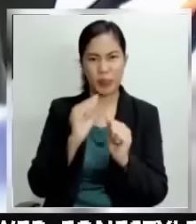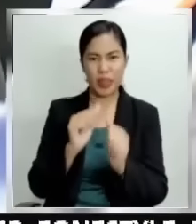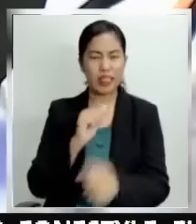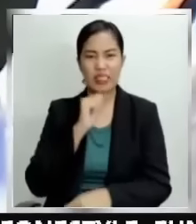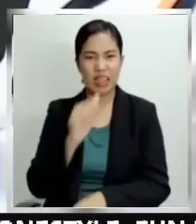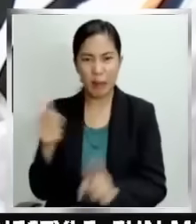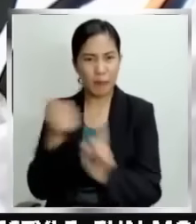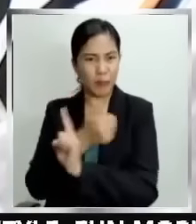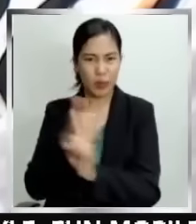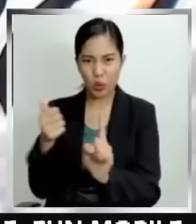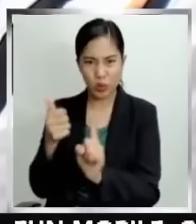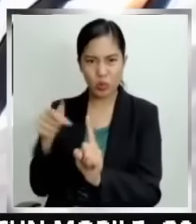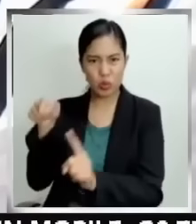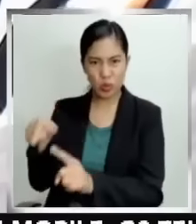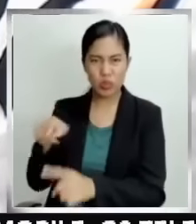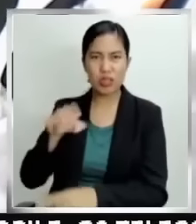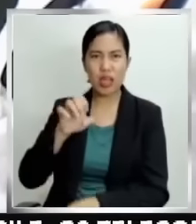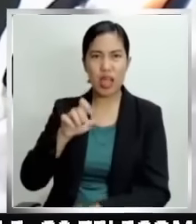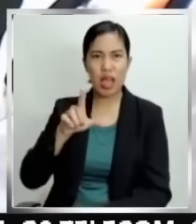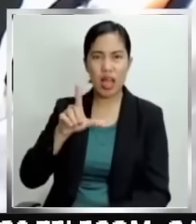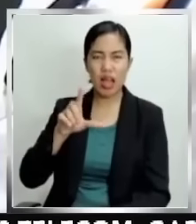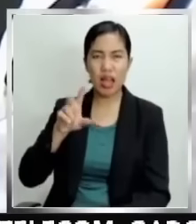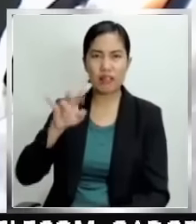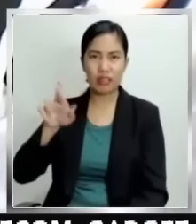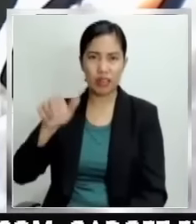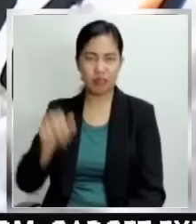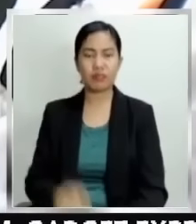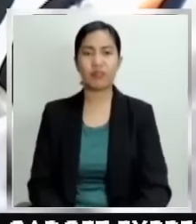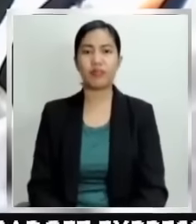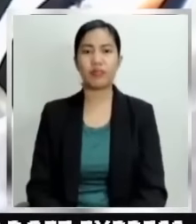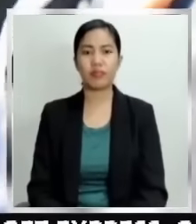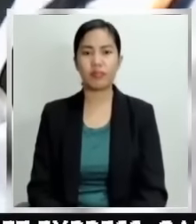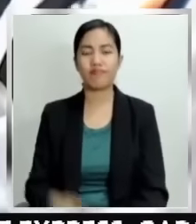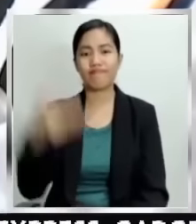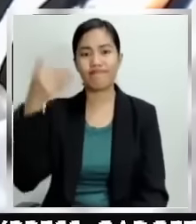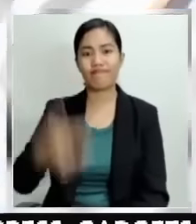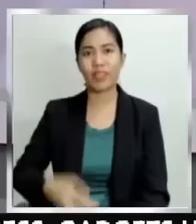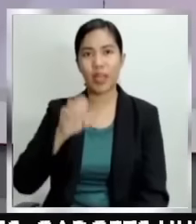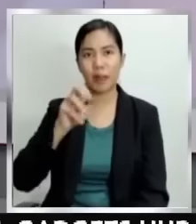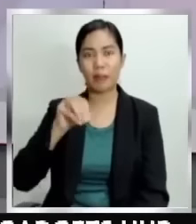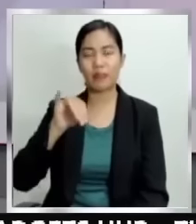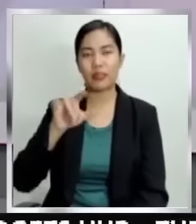GMA Integrated News, Emil Sumangil, nakatutok 24 oras.